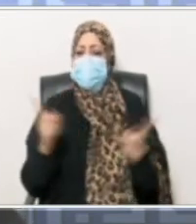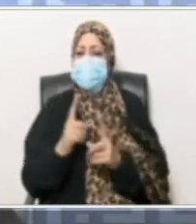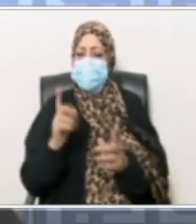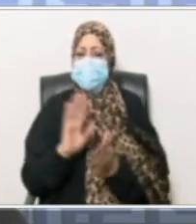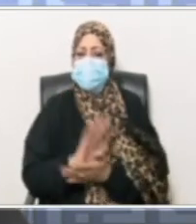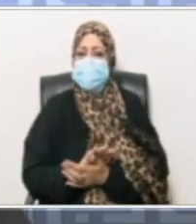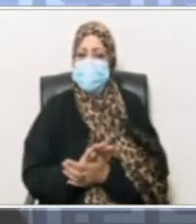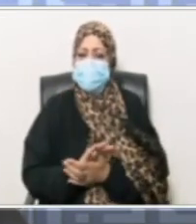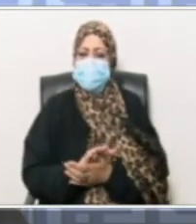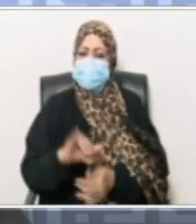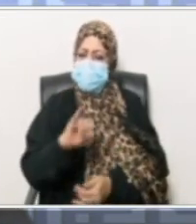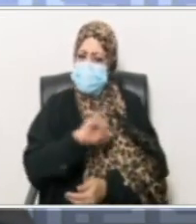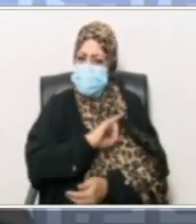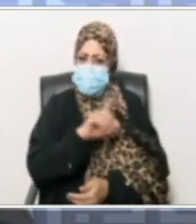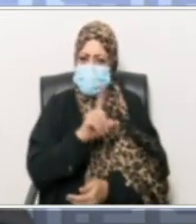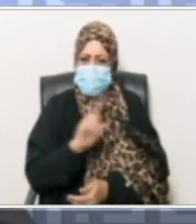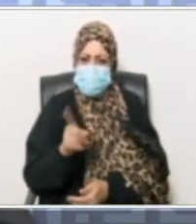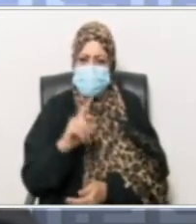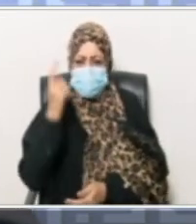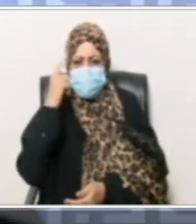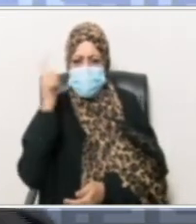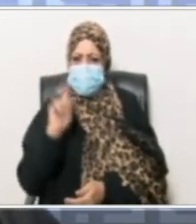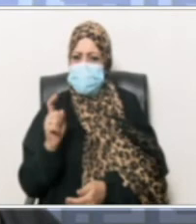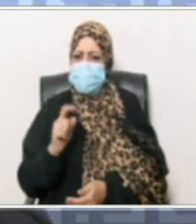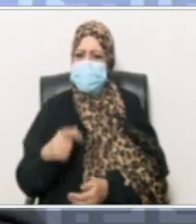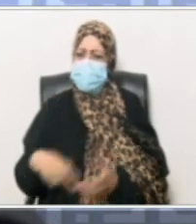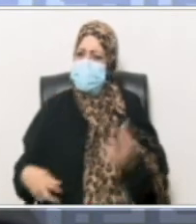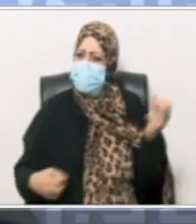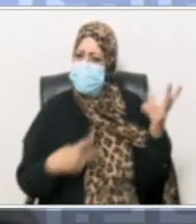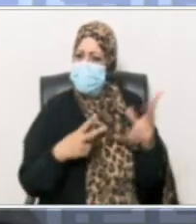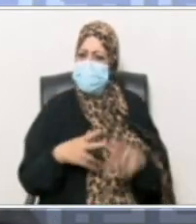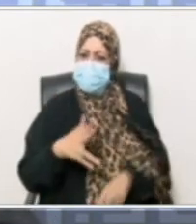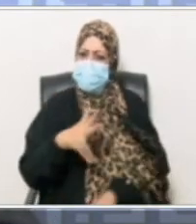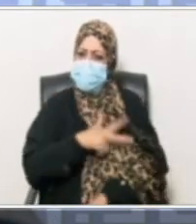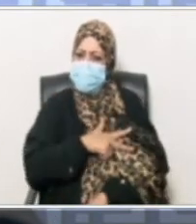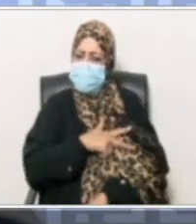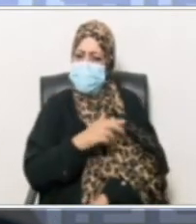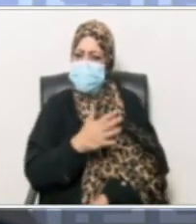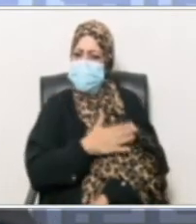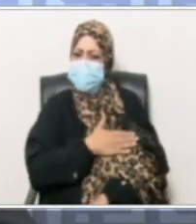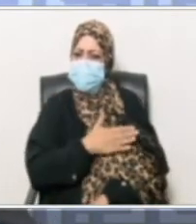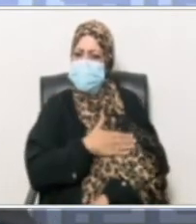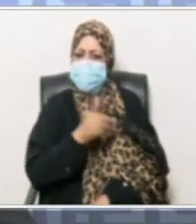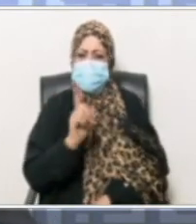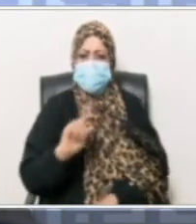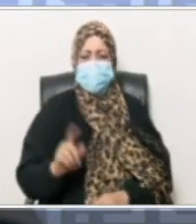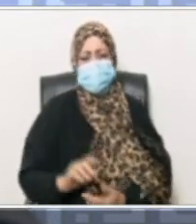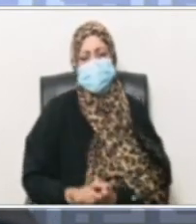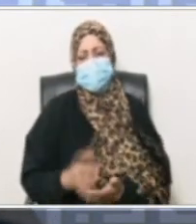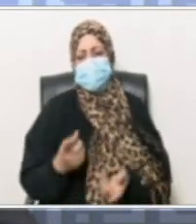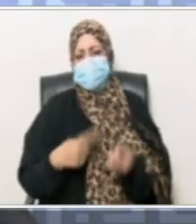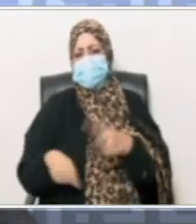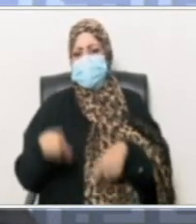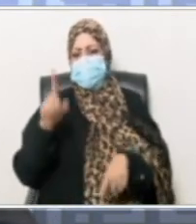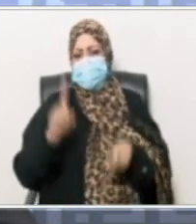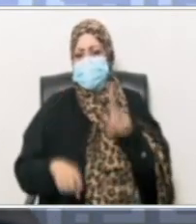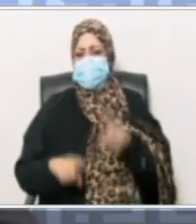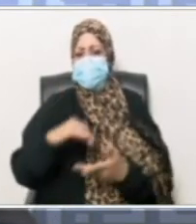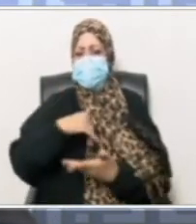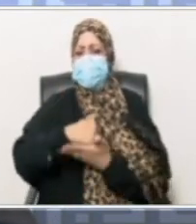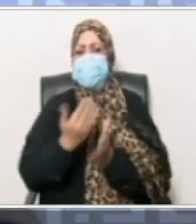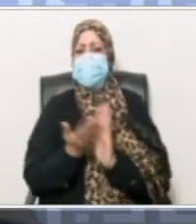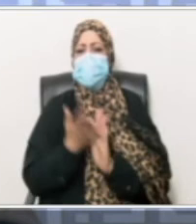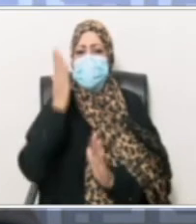ولا يعرفون وطن. والآن بعضهم ينادي بتقسيم ليبيا، أنا لك ذلك، نقول